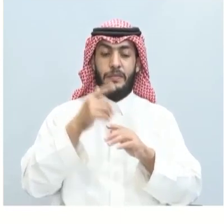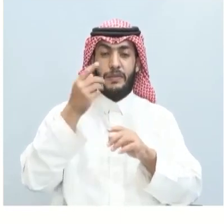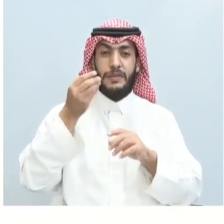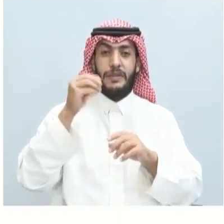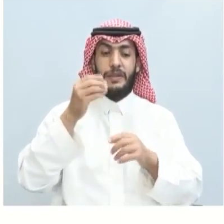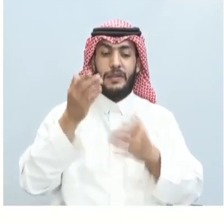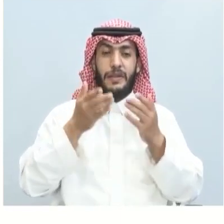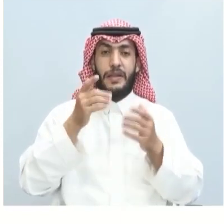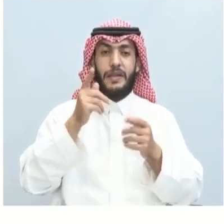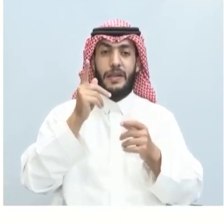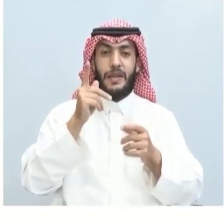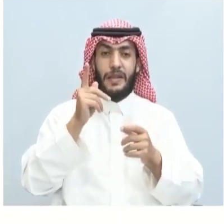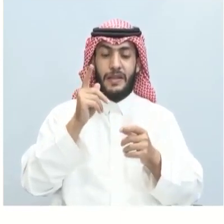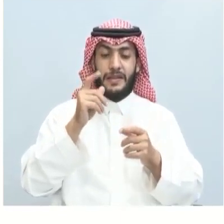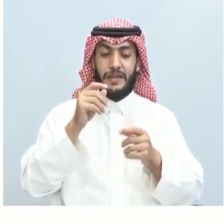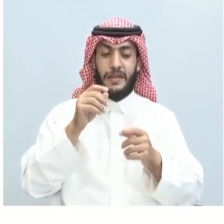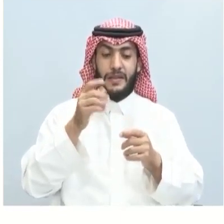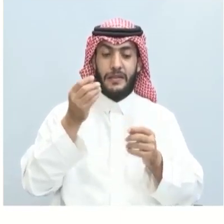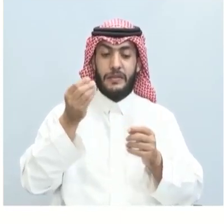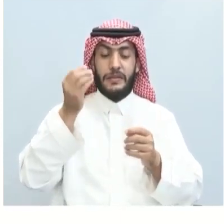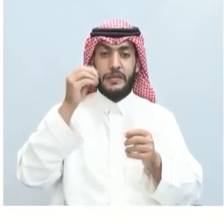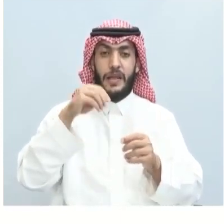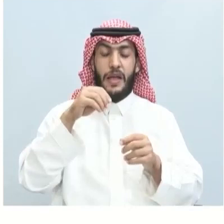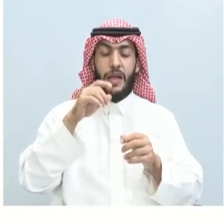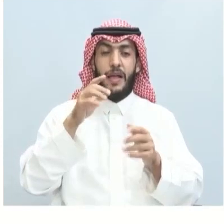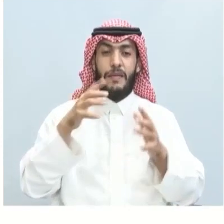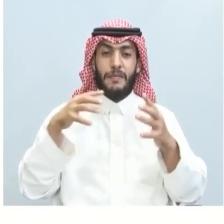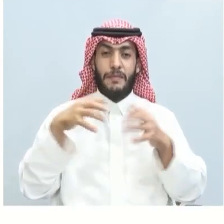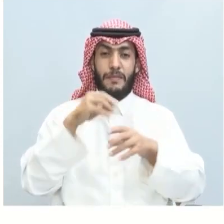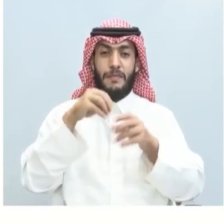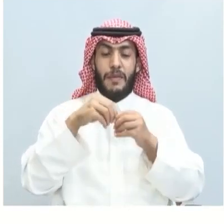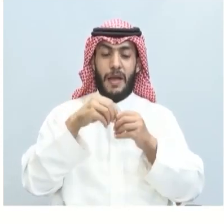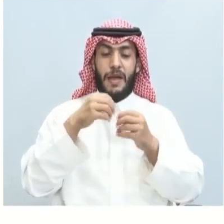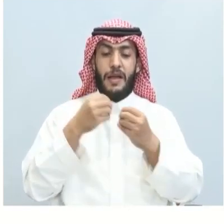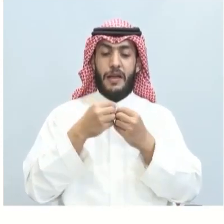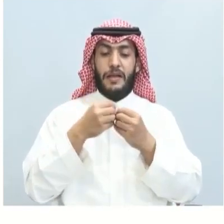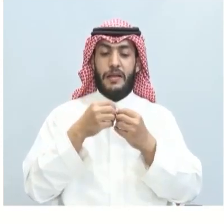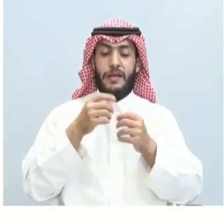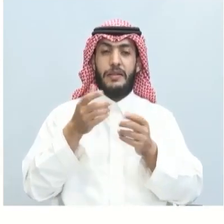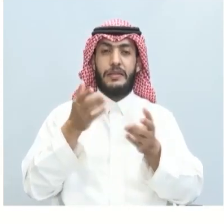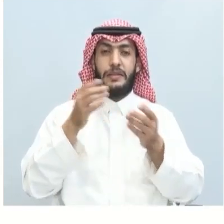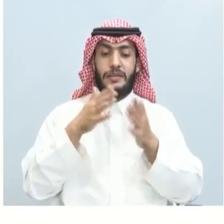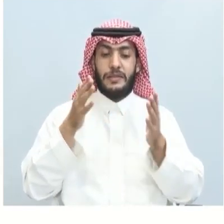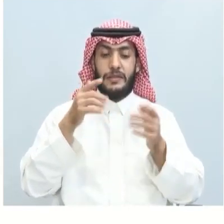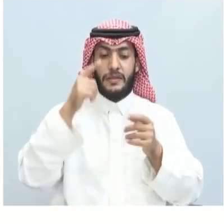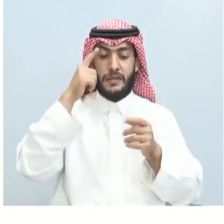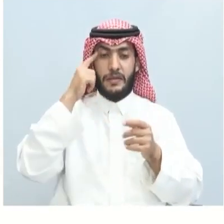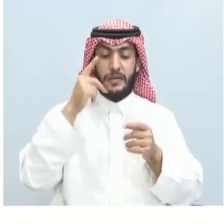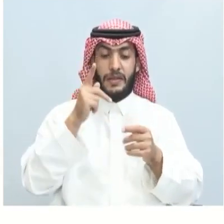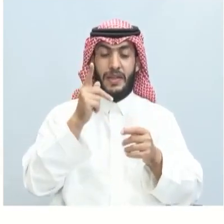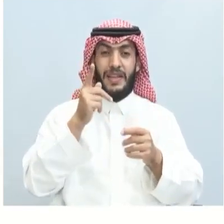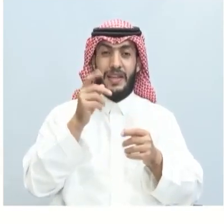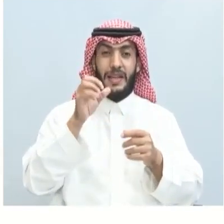زادت قيمه الكي اي كيو كان الناتج في خليط الاتزان اكبر كلما زادت قيمه الكي